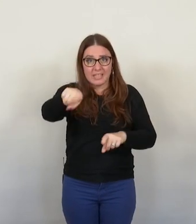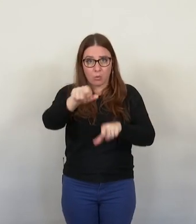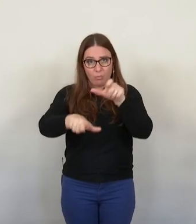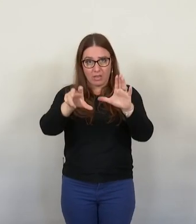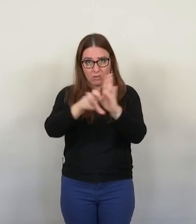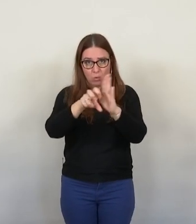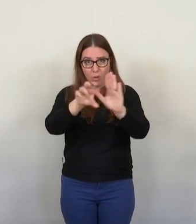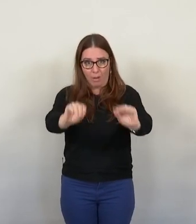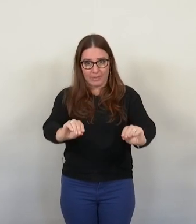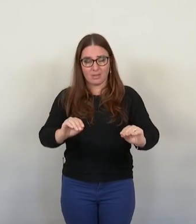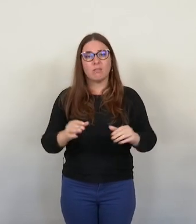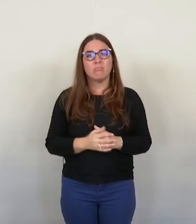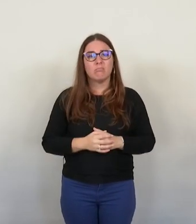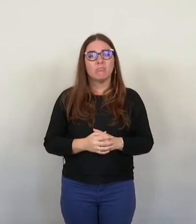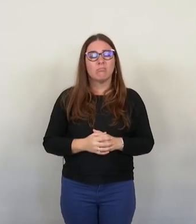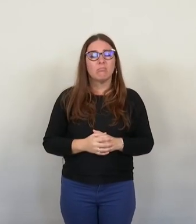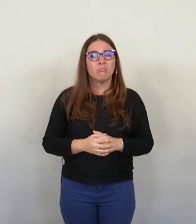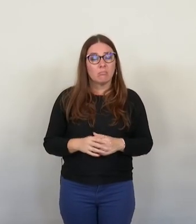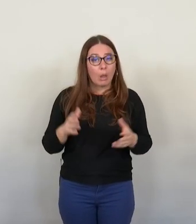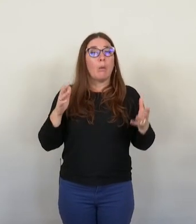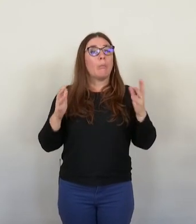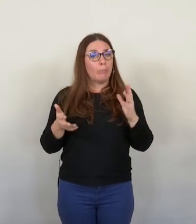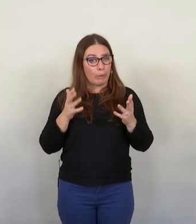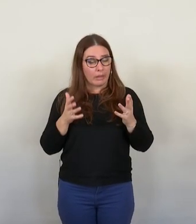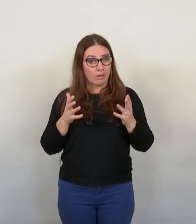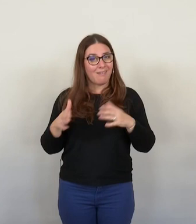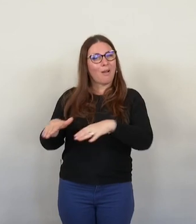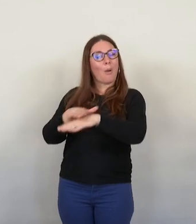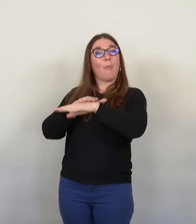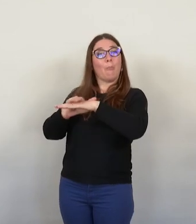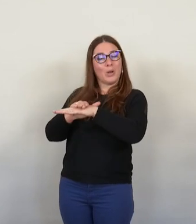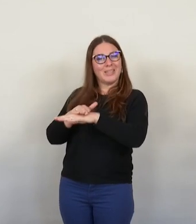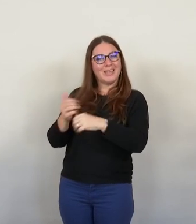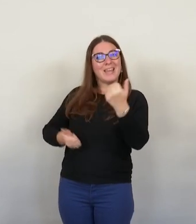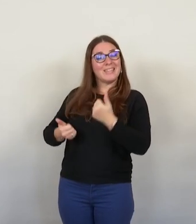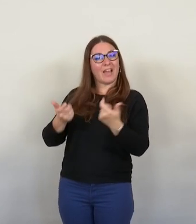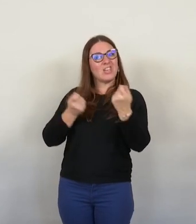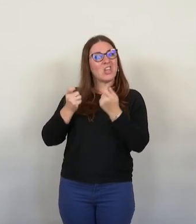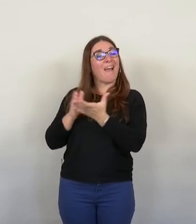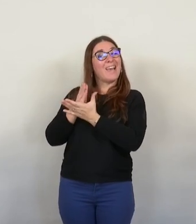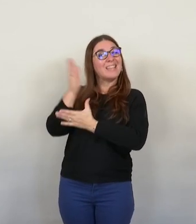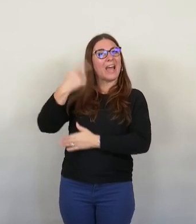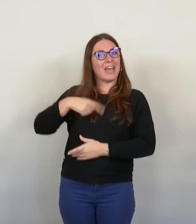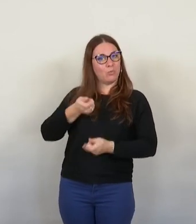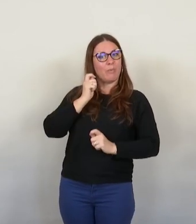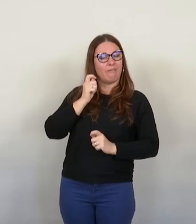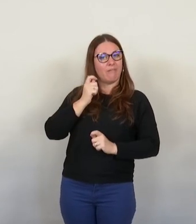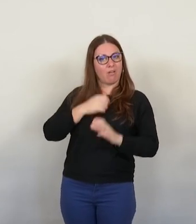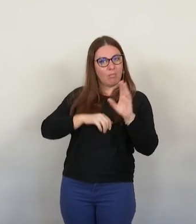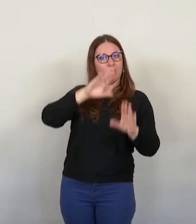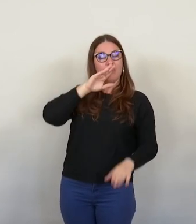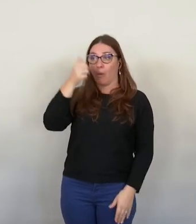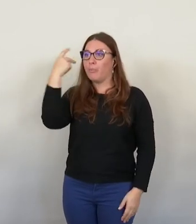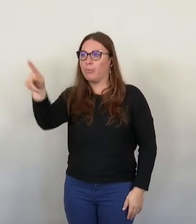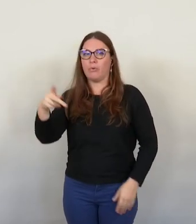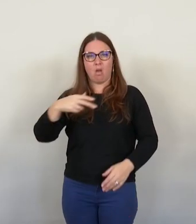réponse ne payons-nous pas la politique au service de la gestion d'une carrière c'est-à-dire la vôtre carrière